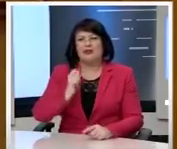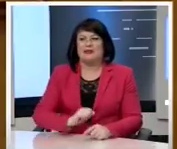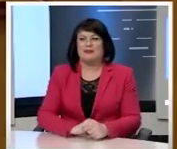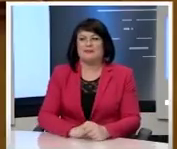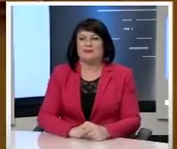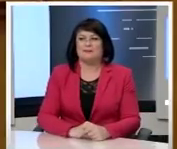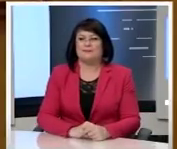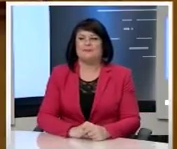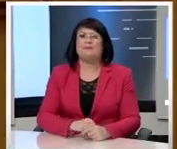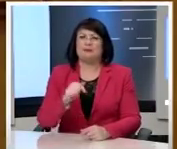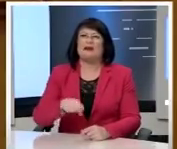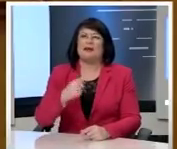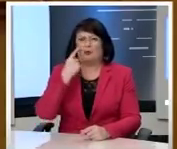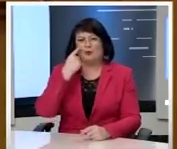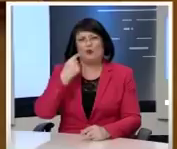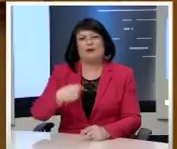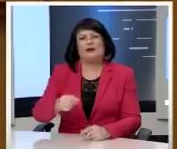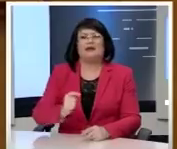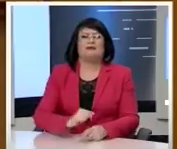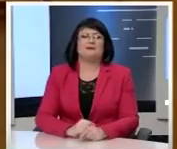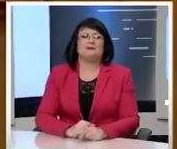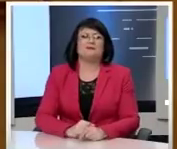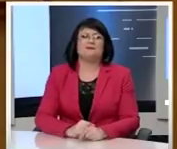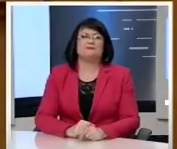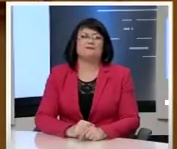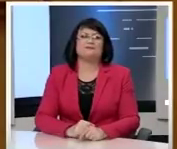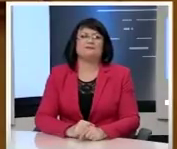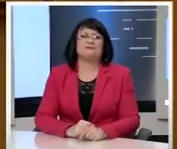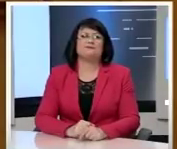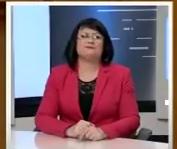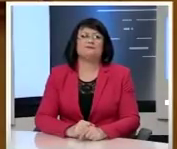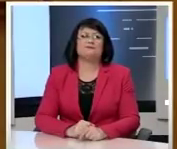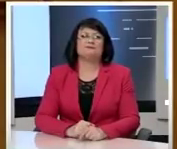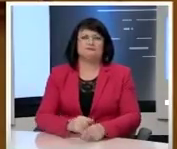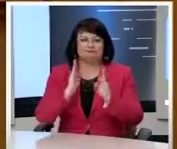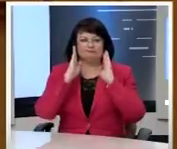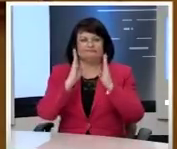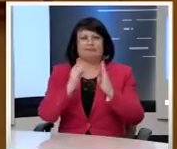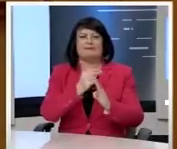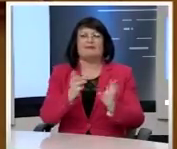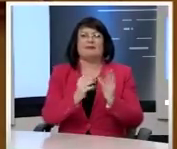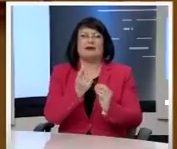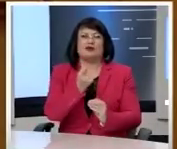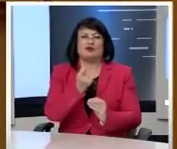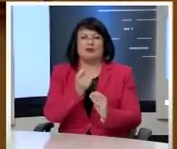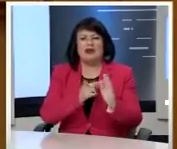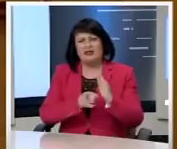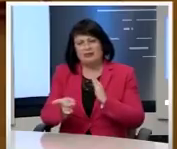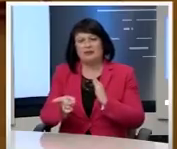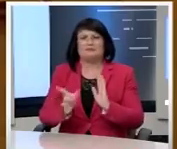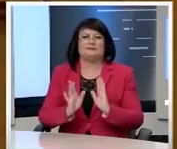συμπεράσματά του και ήδη τα βγάζει. Βεβαίως, αυτό ήταν εκτροπή από το κυρίως θέμα που είχαμε σήμερα, όποιο και αν ήταν